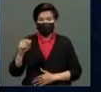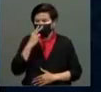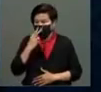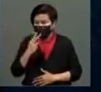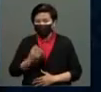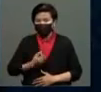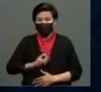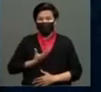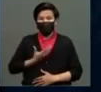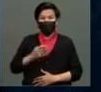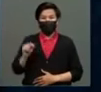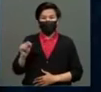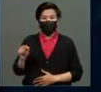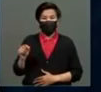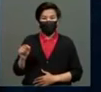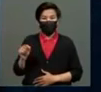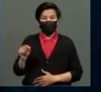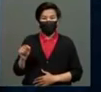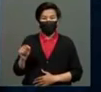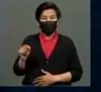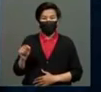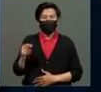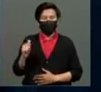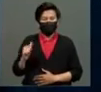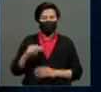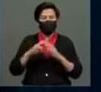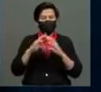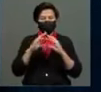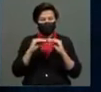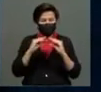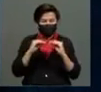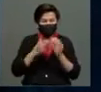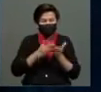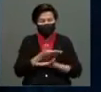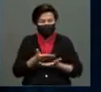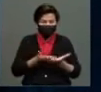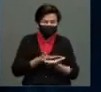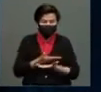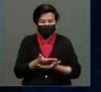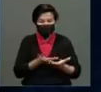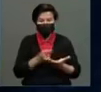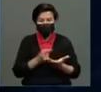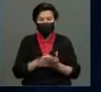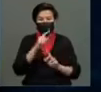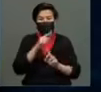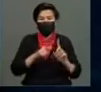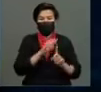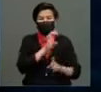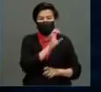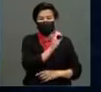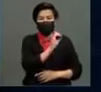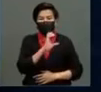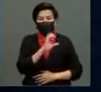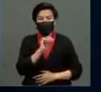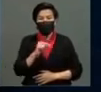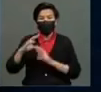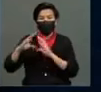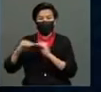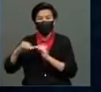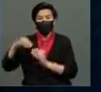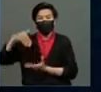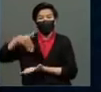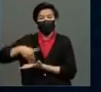จนะครับแต่เราพูดคุยกันเยอะพอสมควรในที่ประชุมตั้งแต่ EOC แล้วก็ทางที่ประชุมสบ